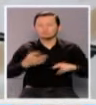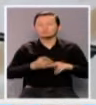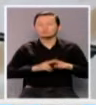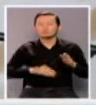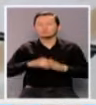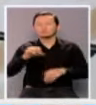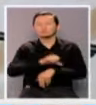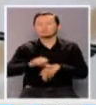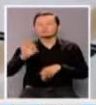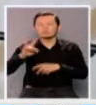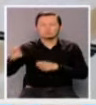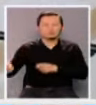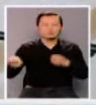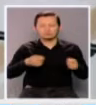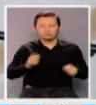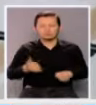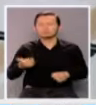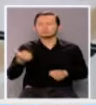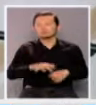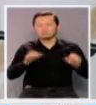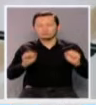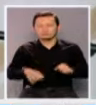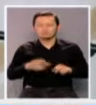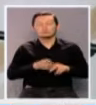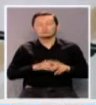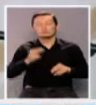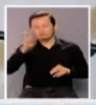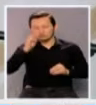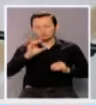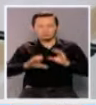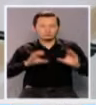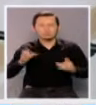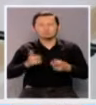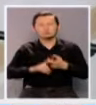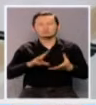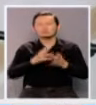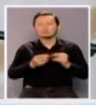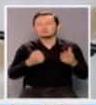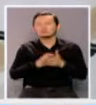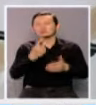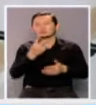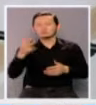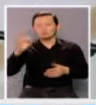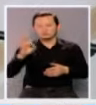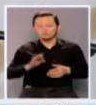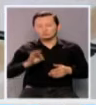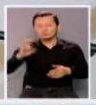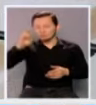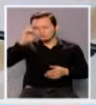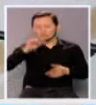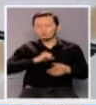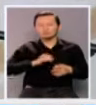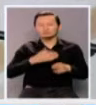из-за границы стоит сейчас на первом месте. Для финансирования крупного рогатого скота до 25% выдается